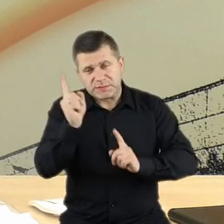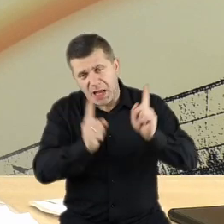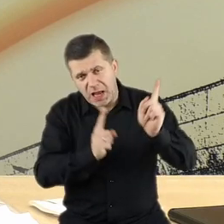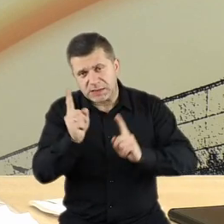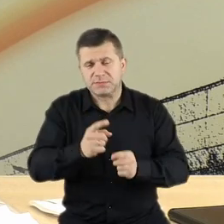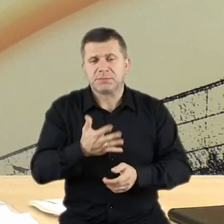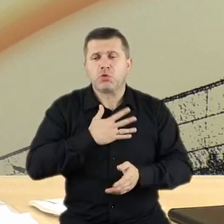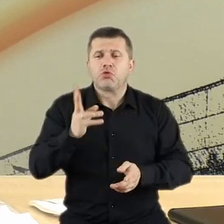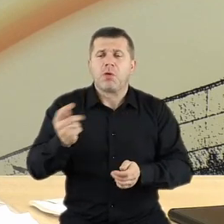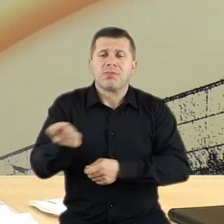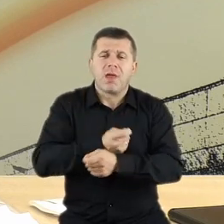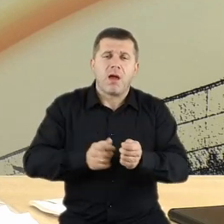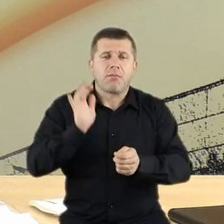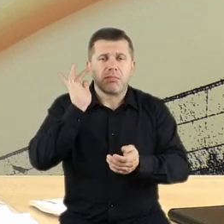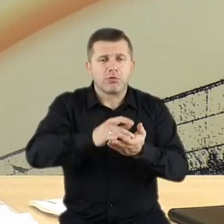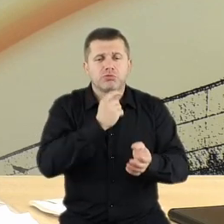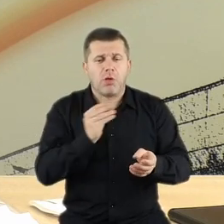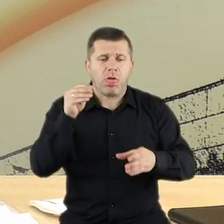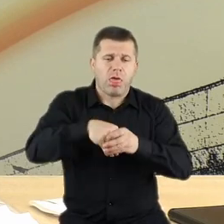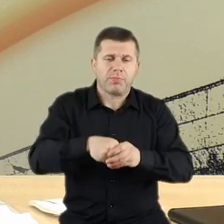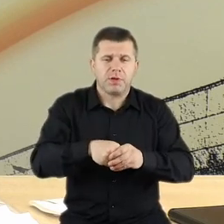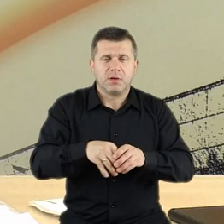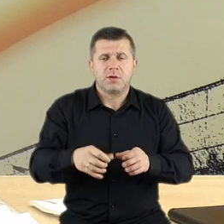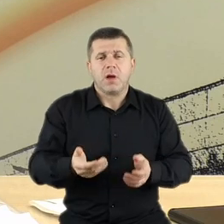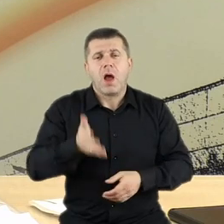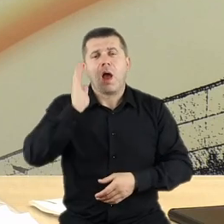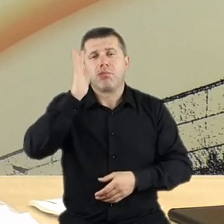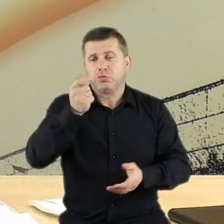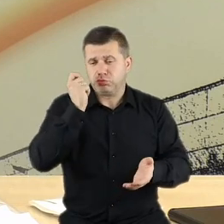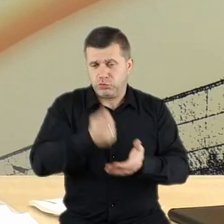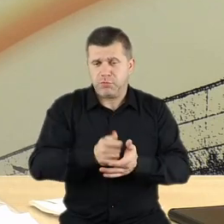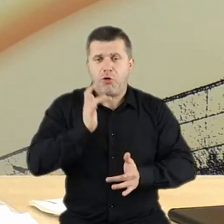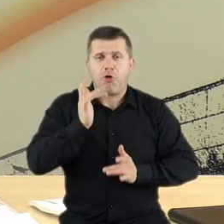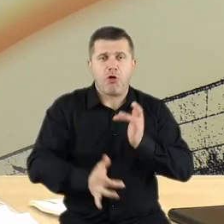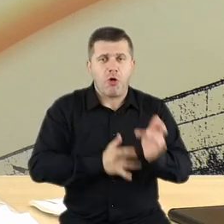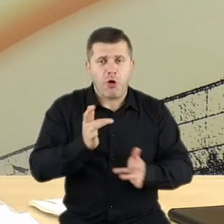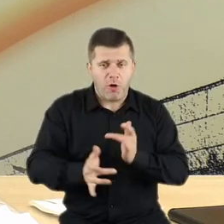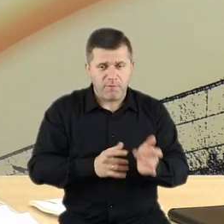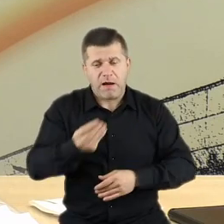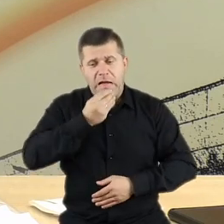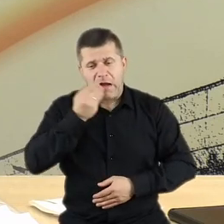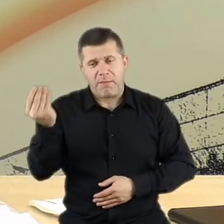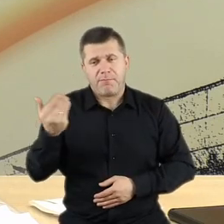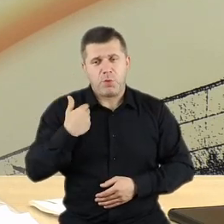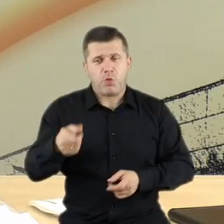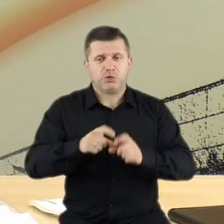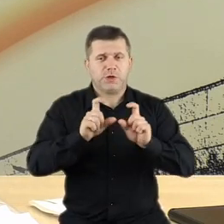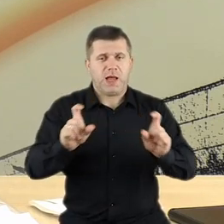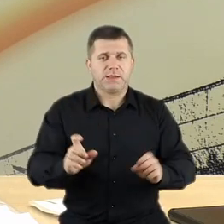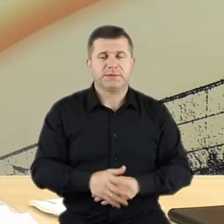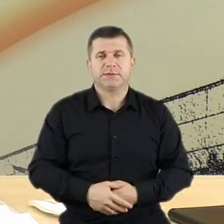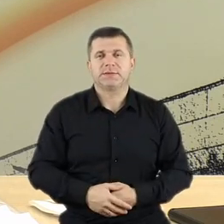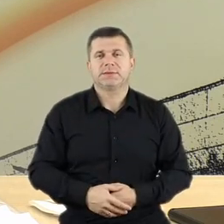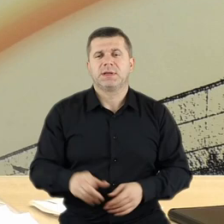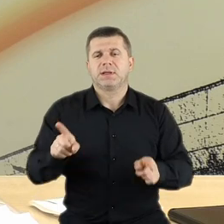Buczyna Targ No to się zabrał No później już kupił sobie rower No to już były takie lepsze czasy tak samo i my